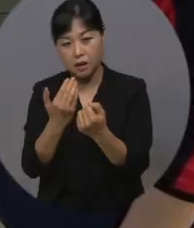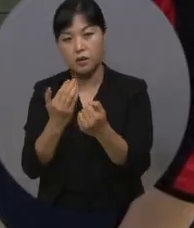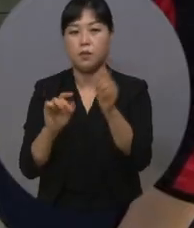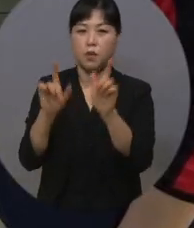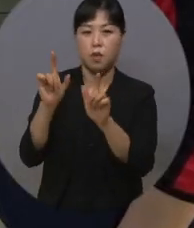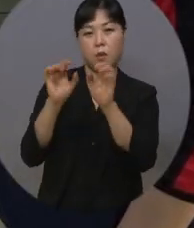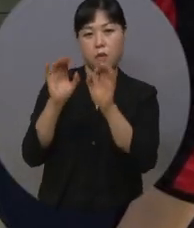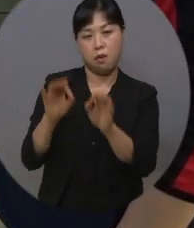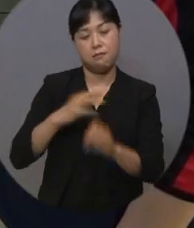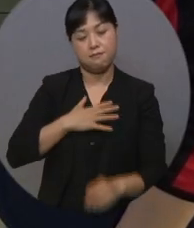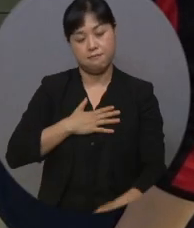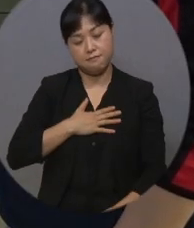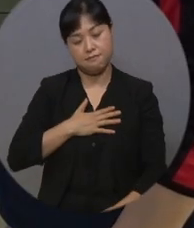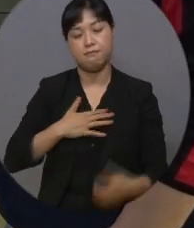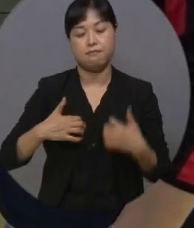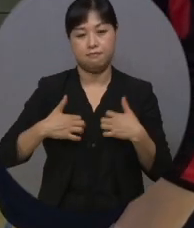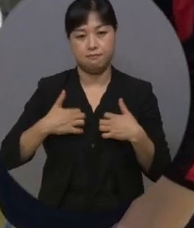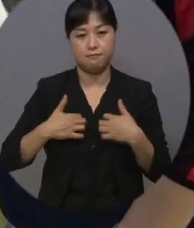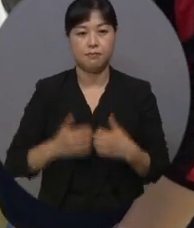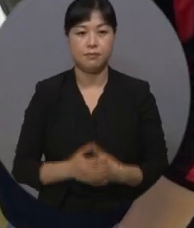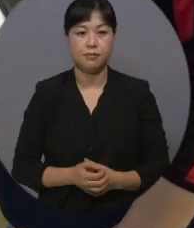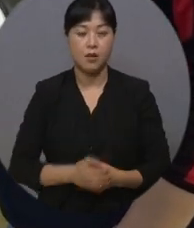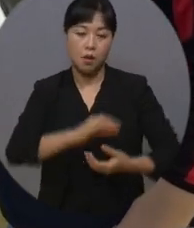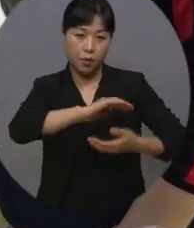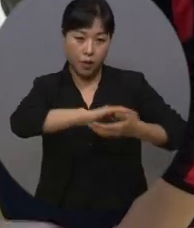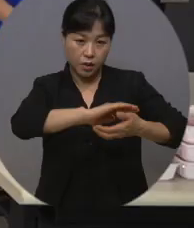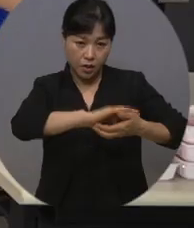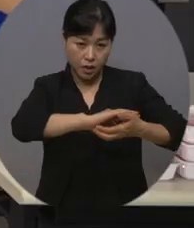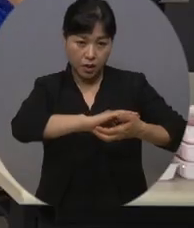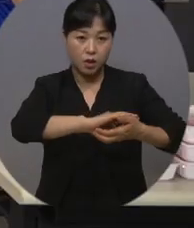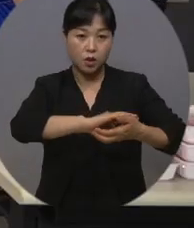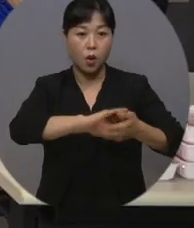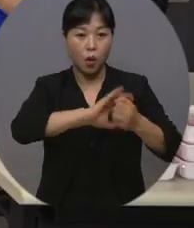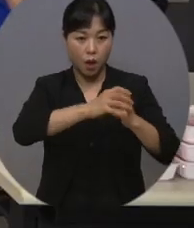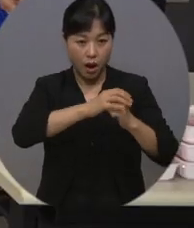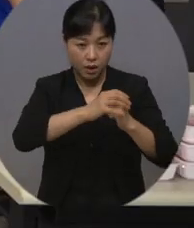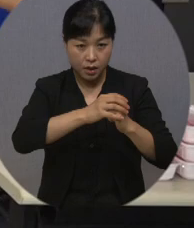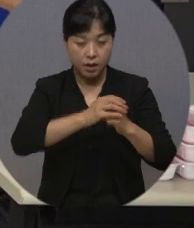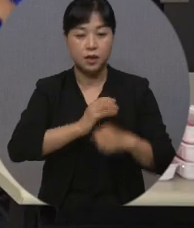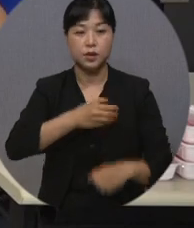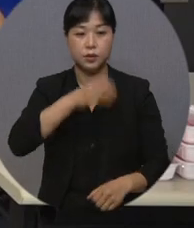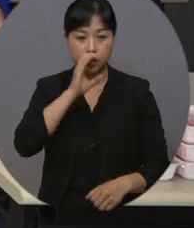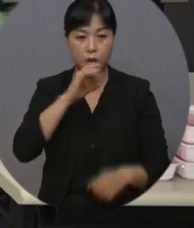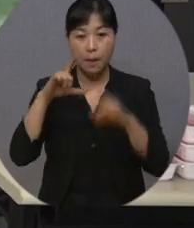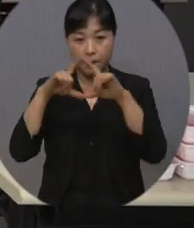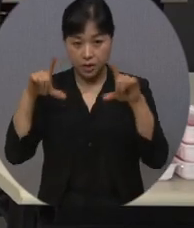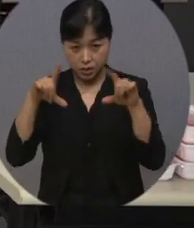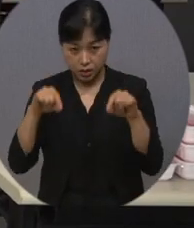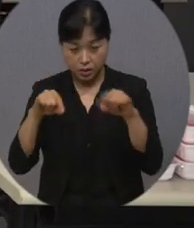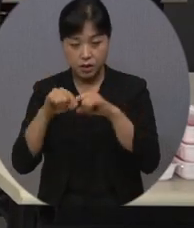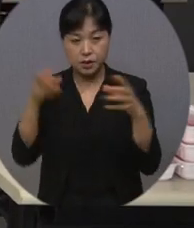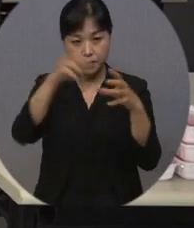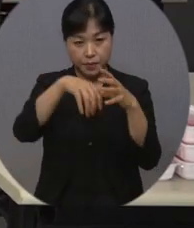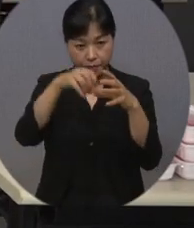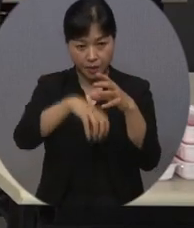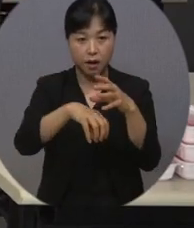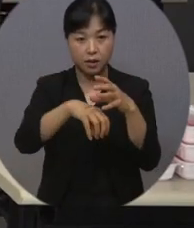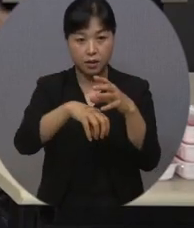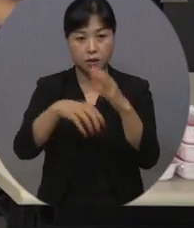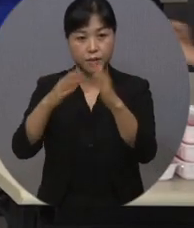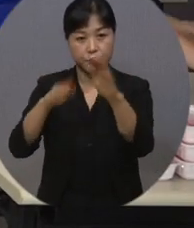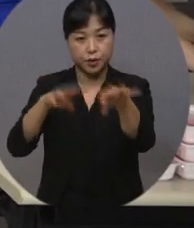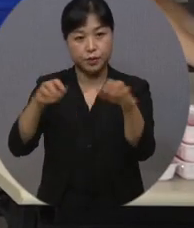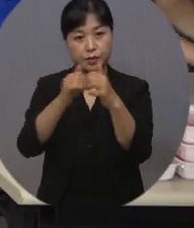듭니다. 포장된 도시락과 과일, 음료, 마스크 등을 잘 담아 이웃에게 배달할 준비를